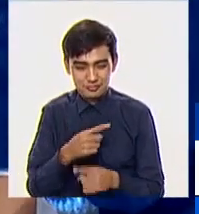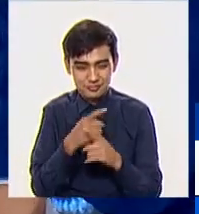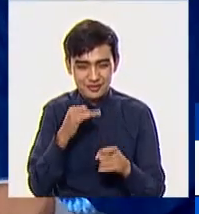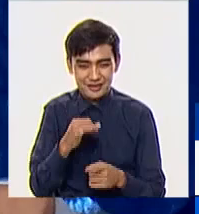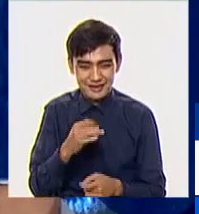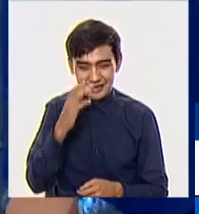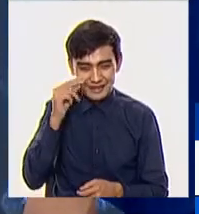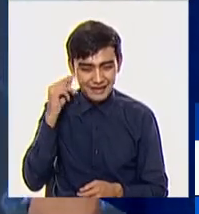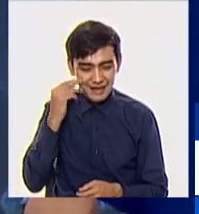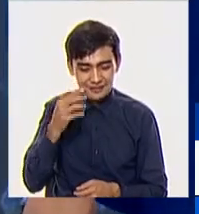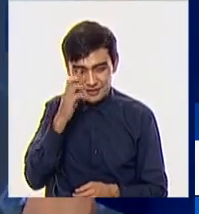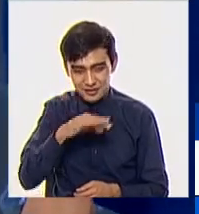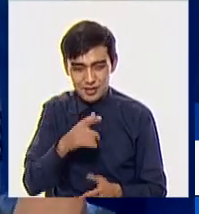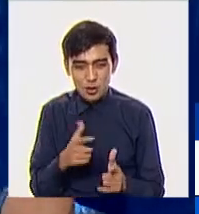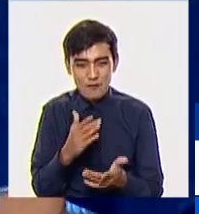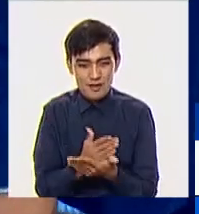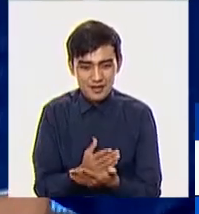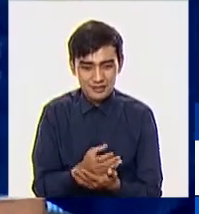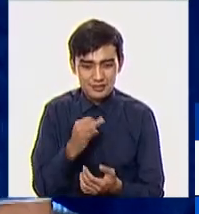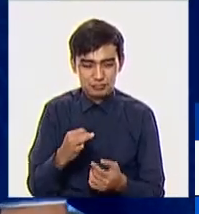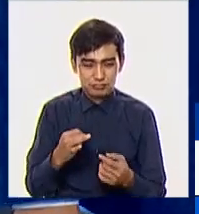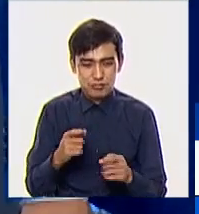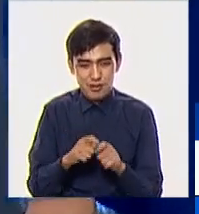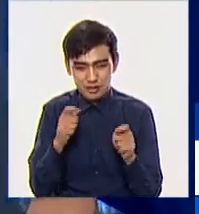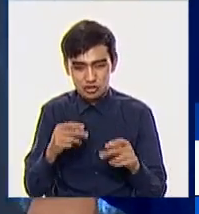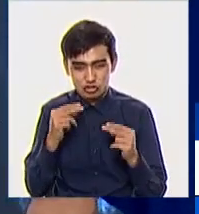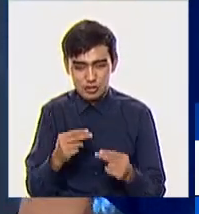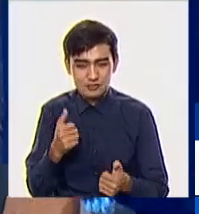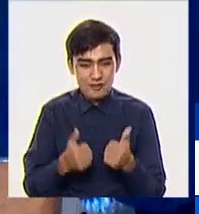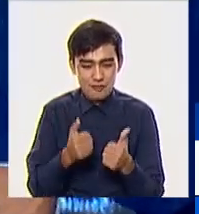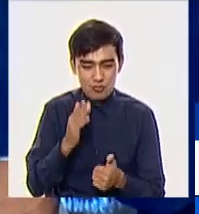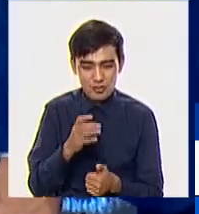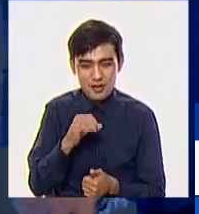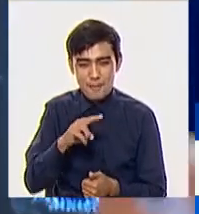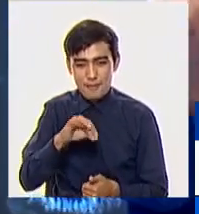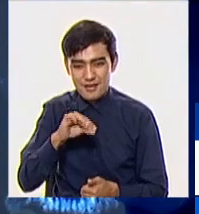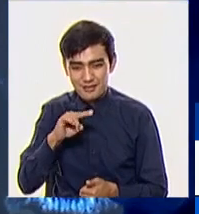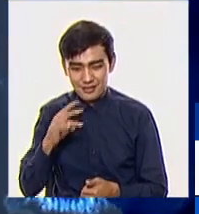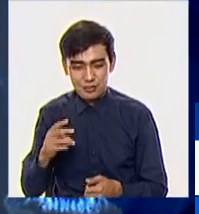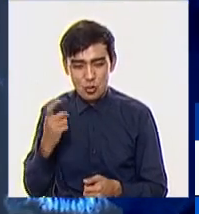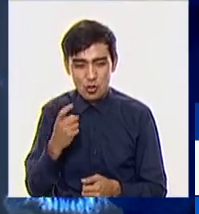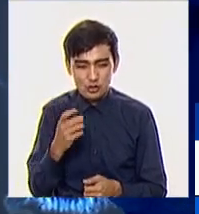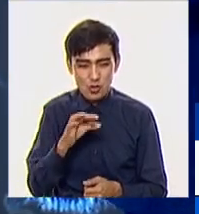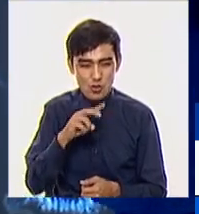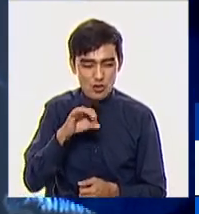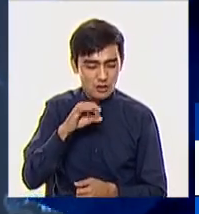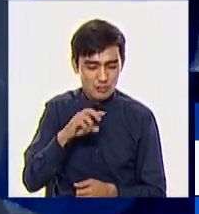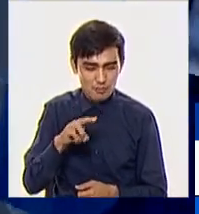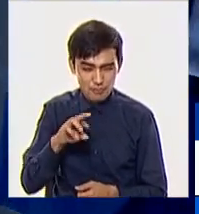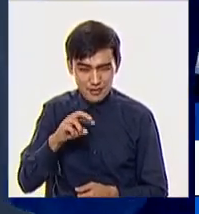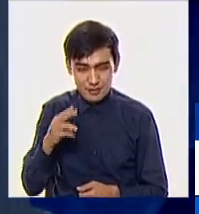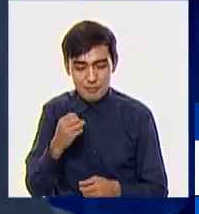что китайская столица готова принять инклюзивные, открытые и честные соревнования. Пекин становится хозяином Олимпиады уже не